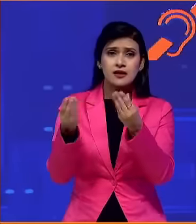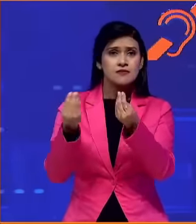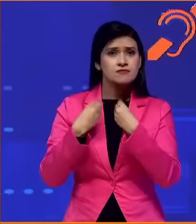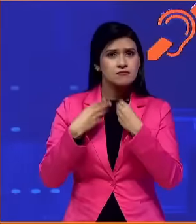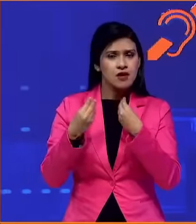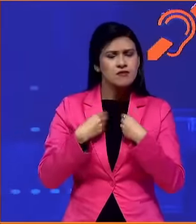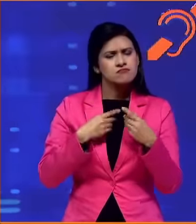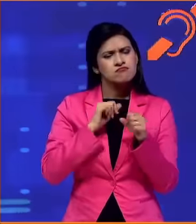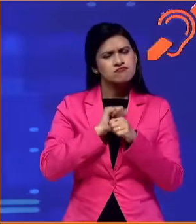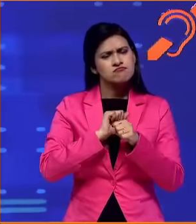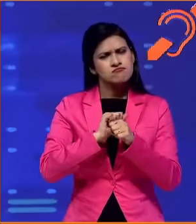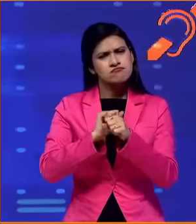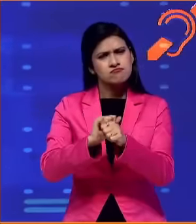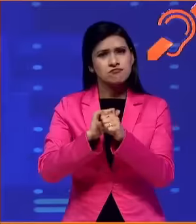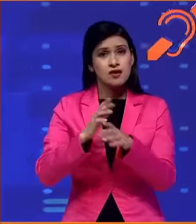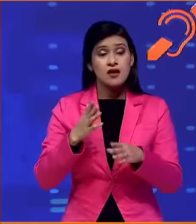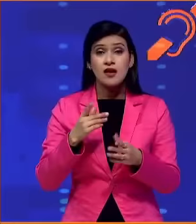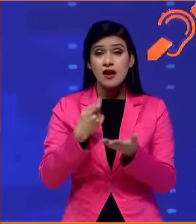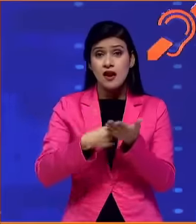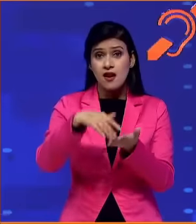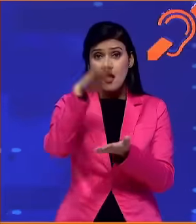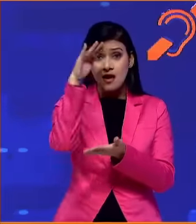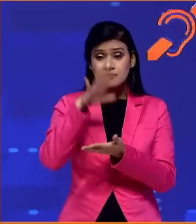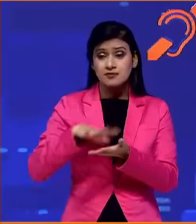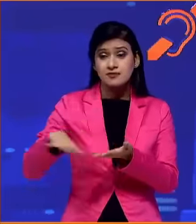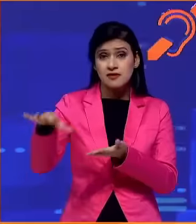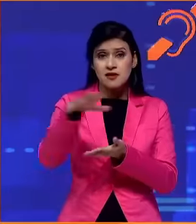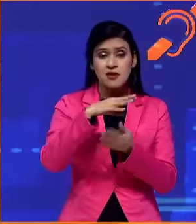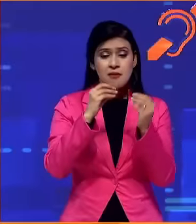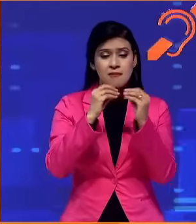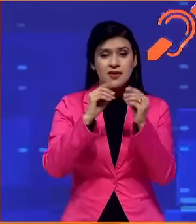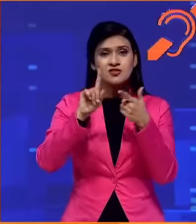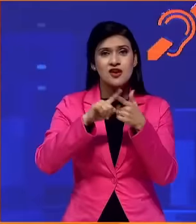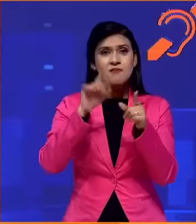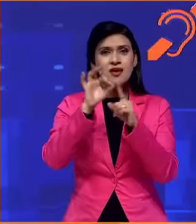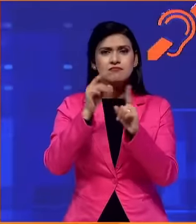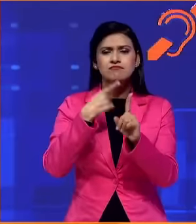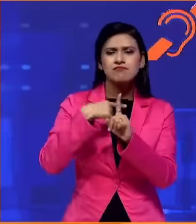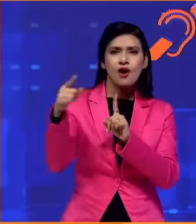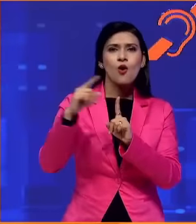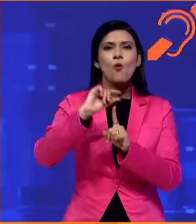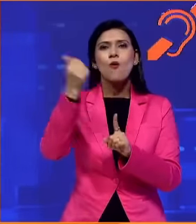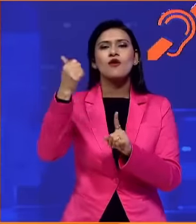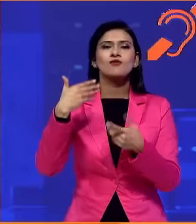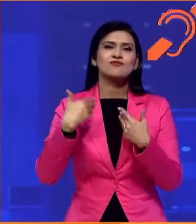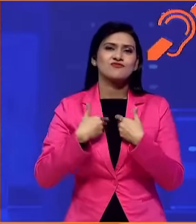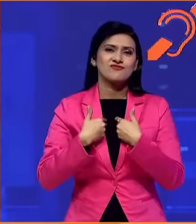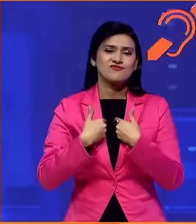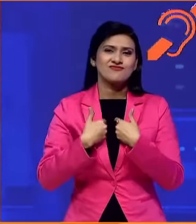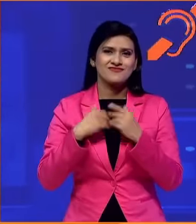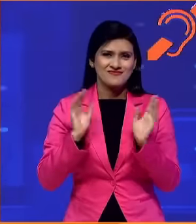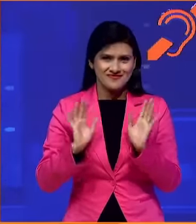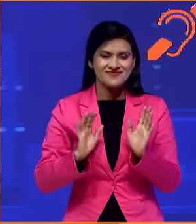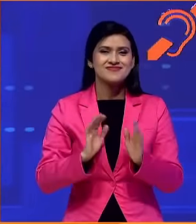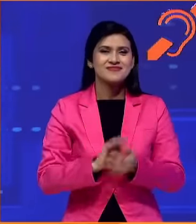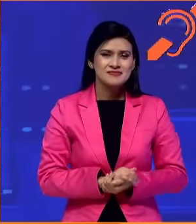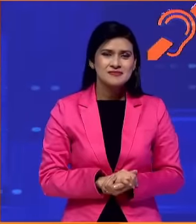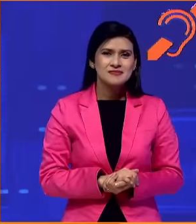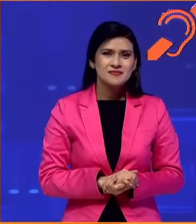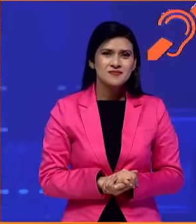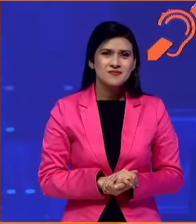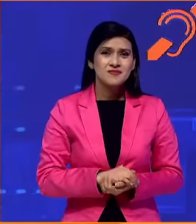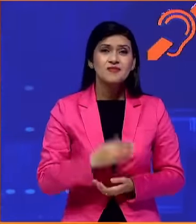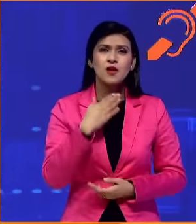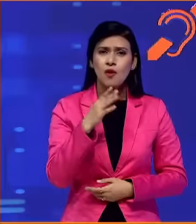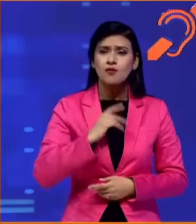है,औरअगरकिसीने राजस्थानमेंभाजपाकोकड़ीटक्करदीहै,तोवहमैंहीहूं। जबमैंराष्ट्रपतिथा,मैंनेकहाथाकिहमने 200